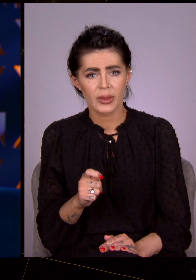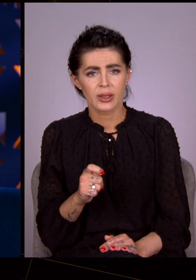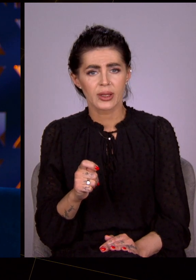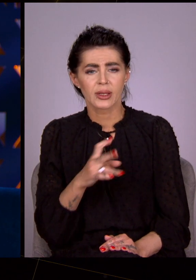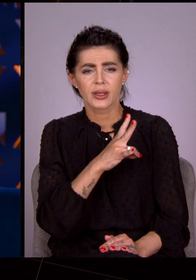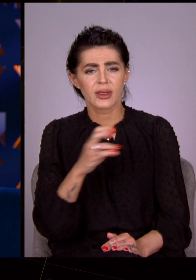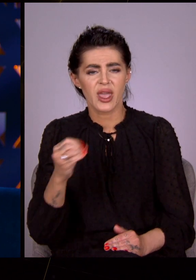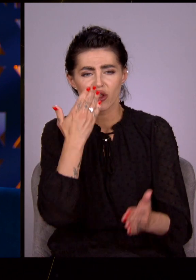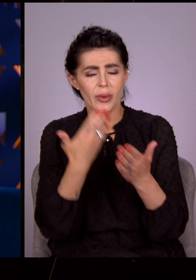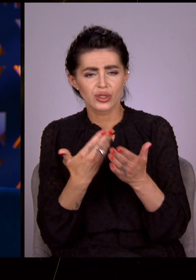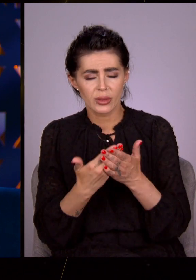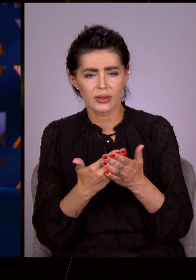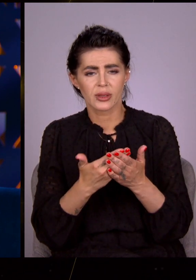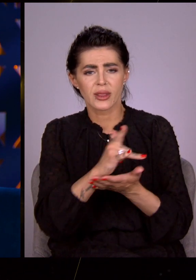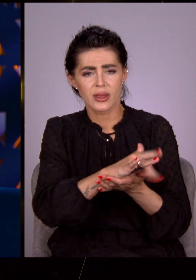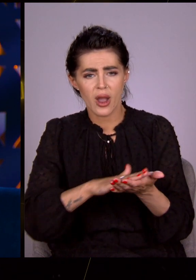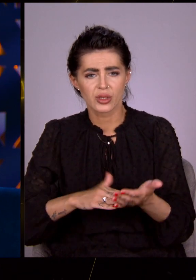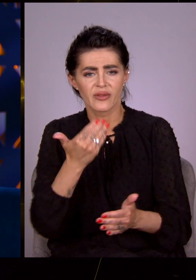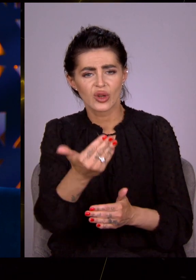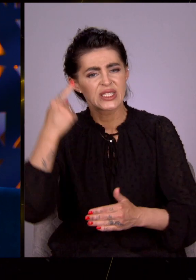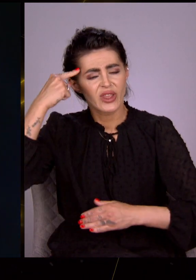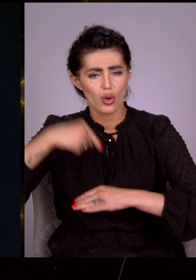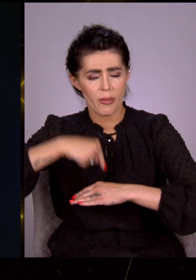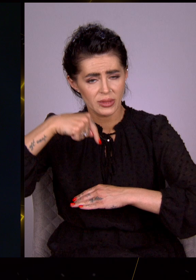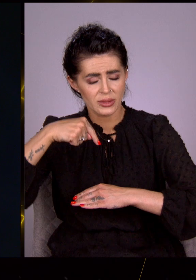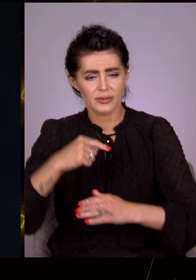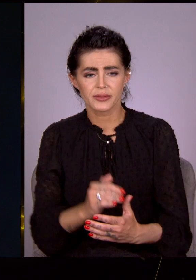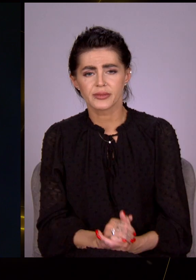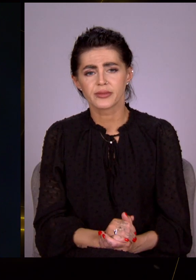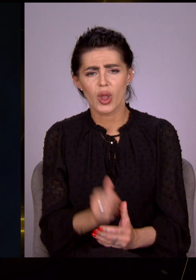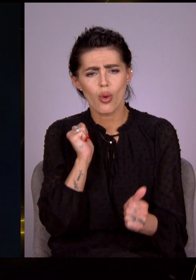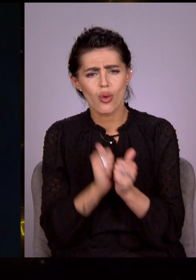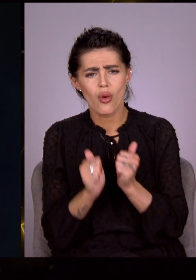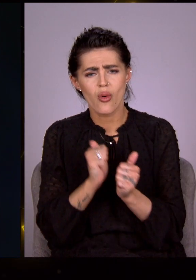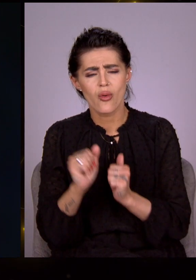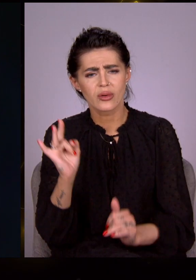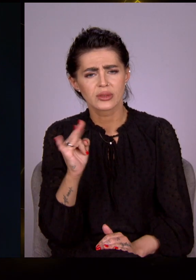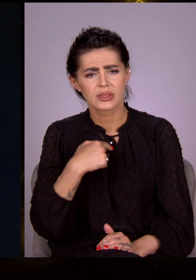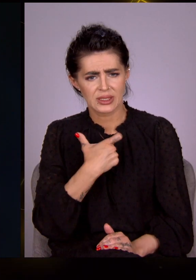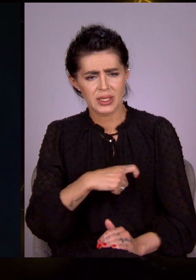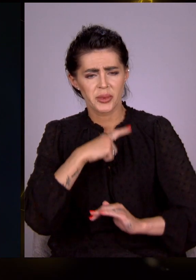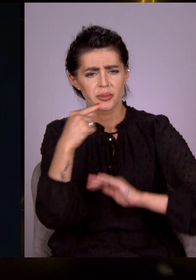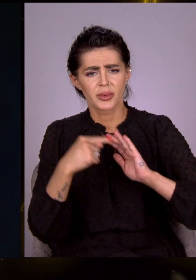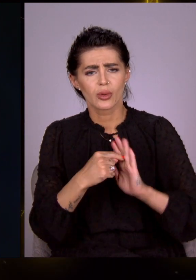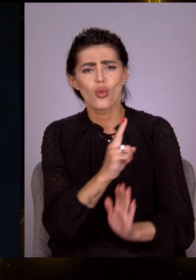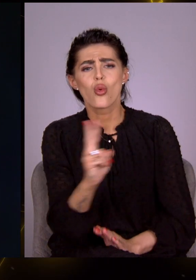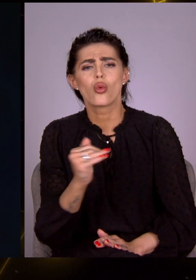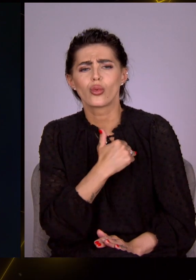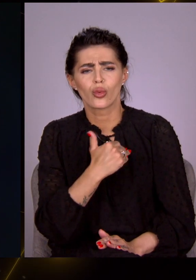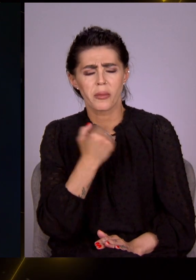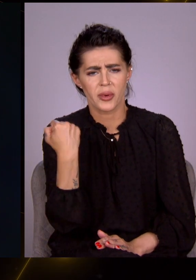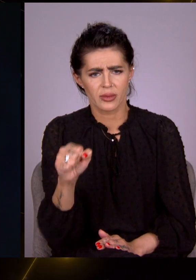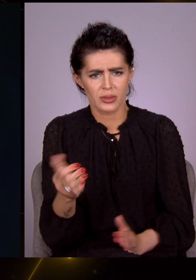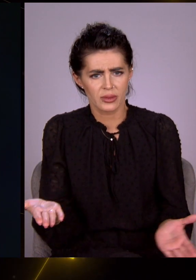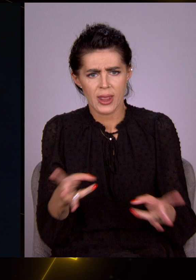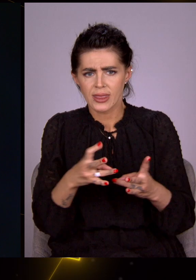в подальшому на їхній свідомості. Я собі кожен раз задаю питання, кого вони збираються перемогти? Це просто незламна